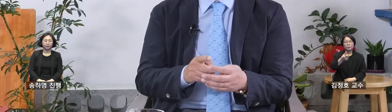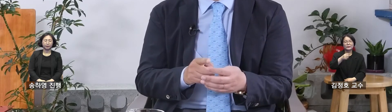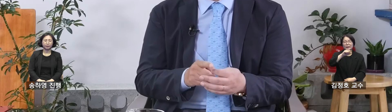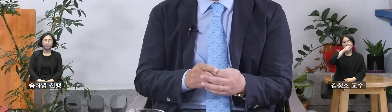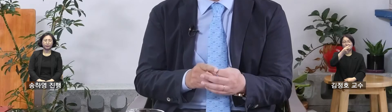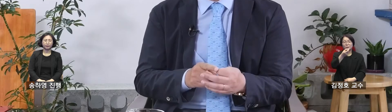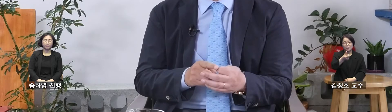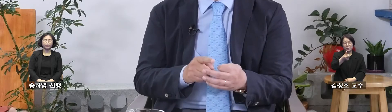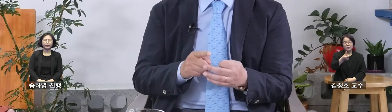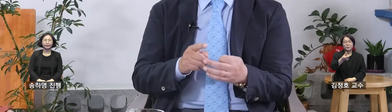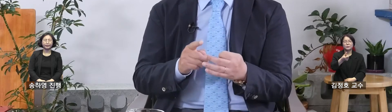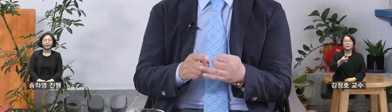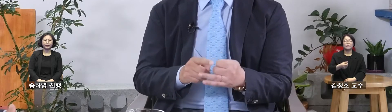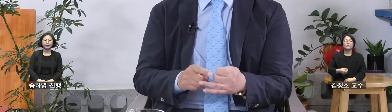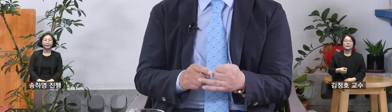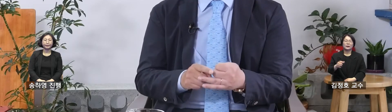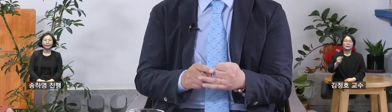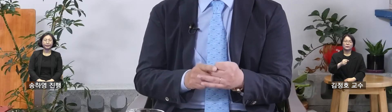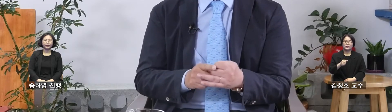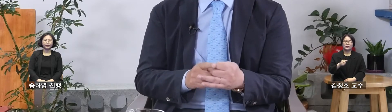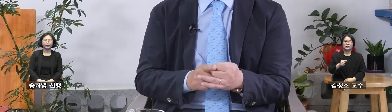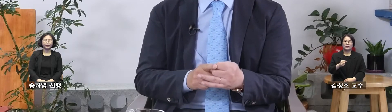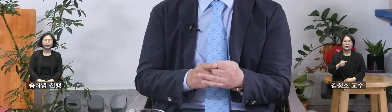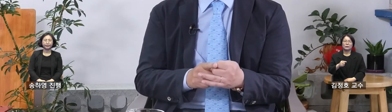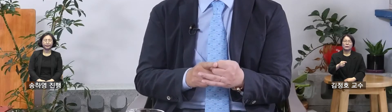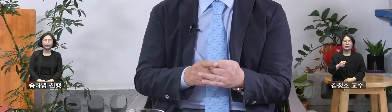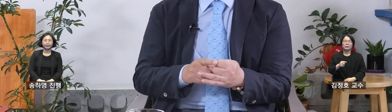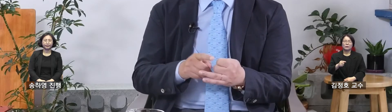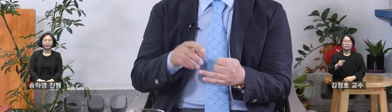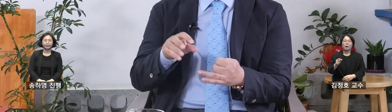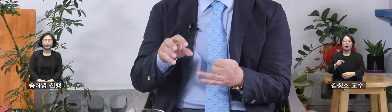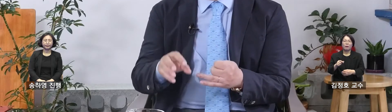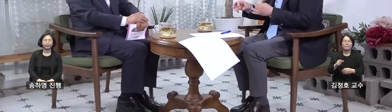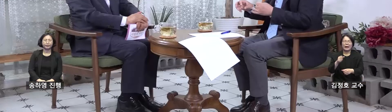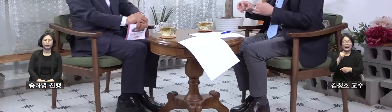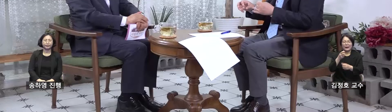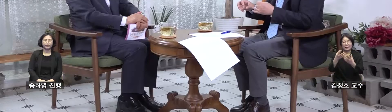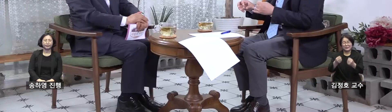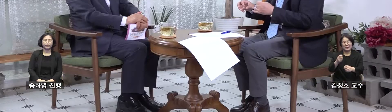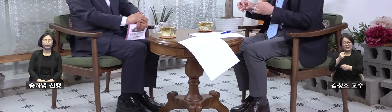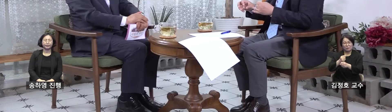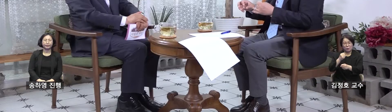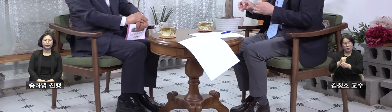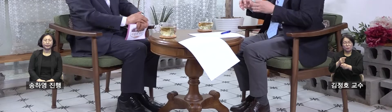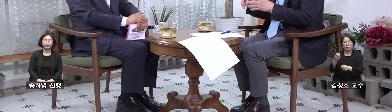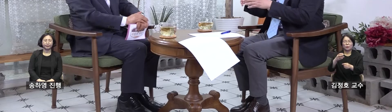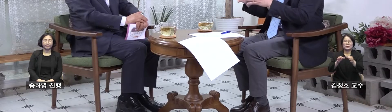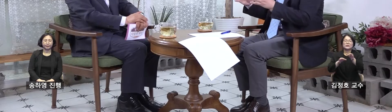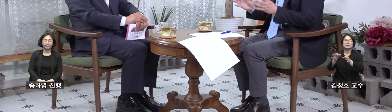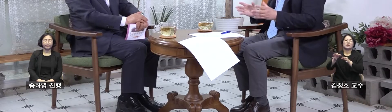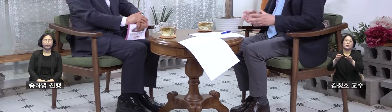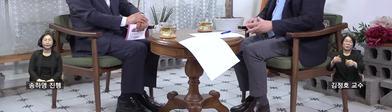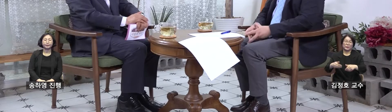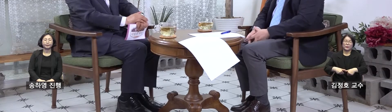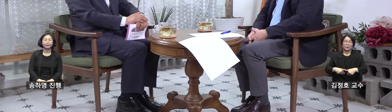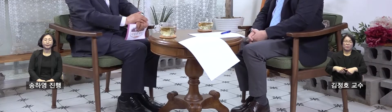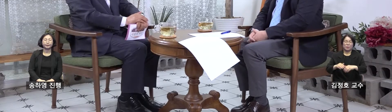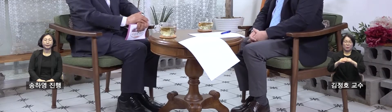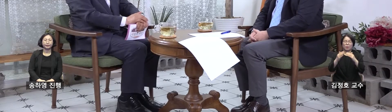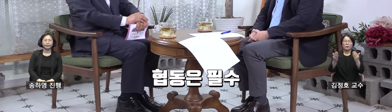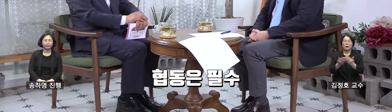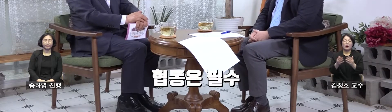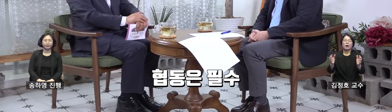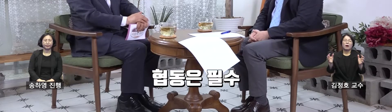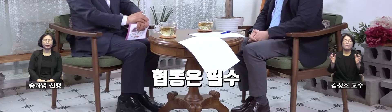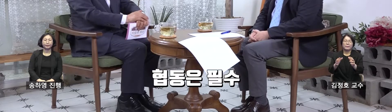충분한 수율을 갖고 대량 생산할 수가 있어야 되고 그게 또 시장이 있어야 되고요. 여러 가지가 합쳐지기